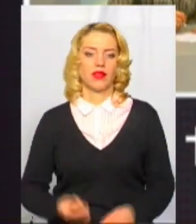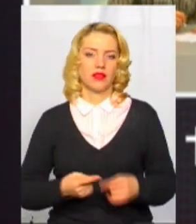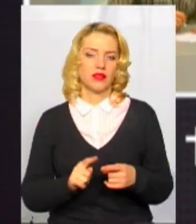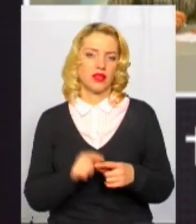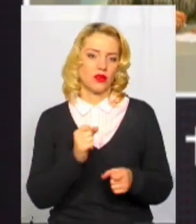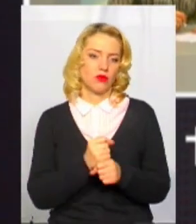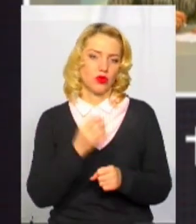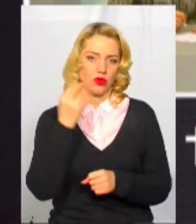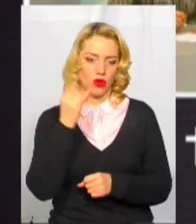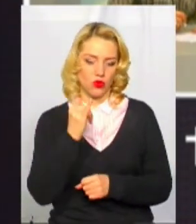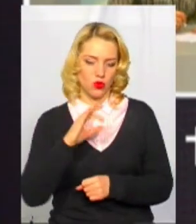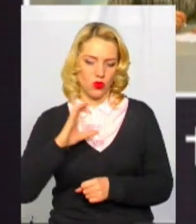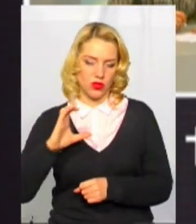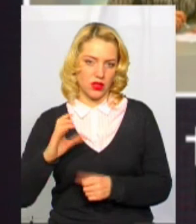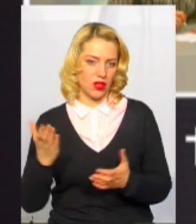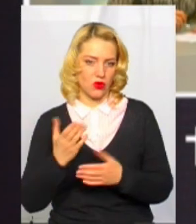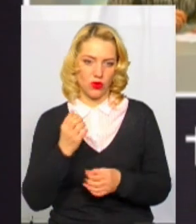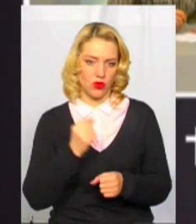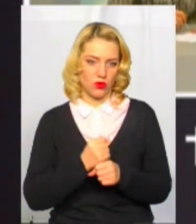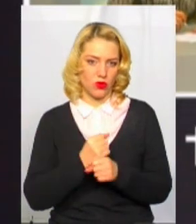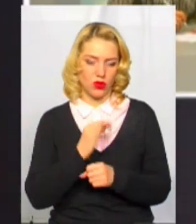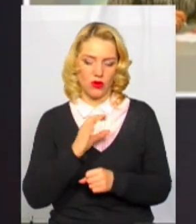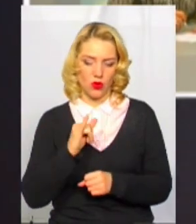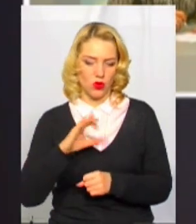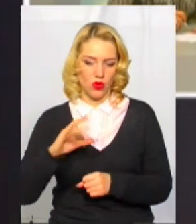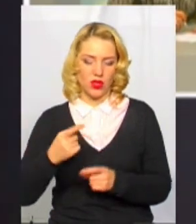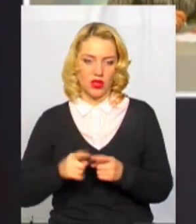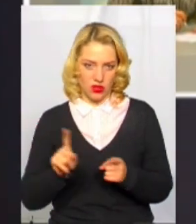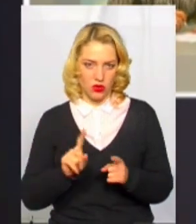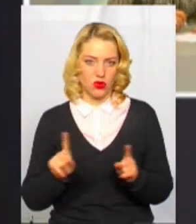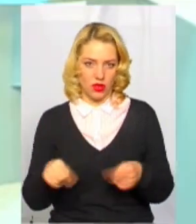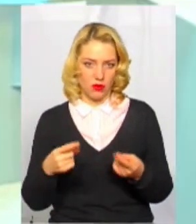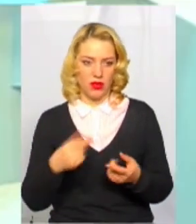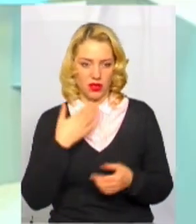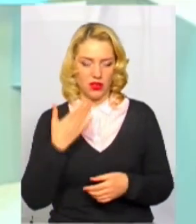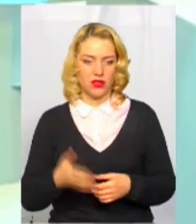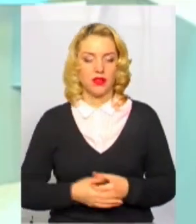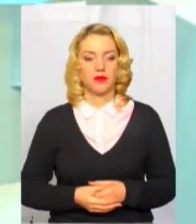роботу в ОТОСі, якої немає в ОТОСі. То хіба це реабілітація?